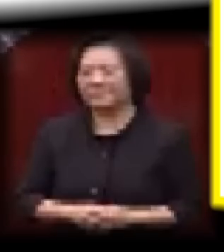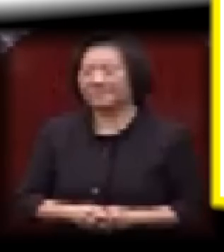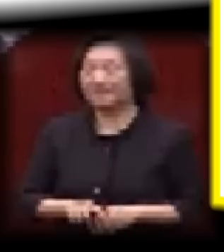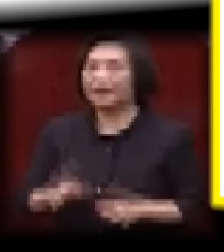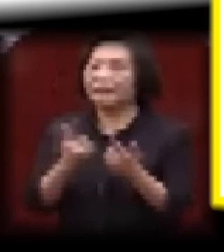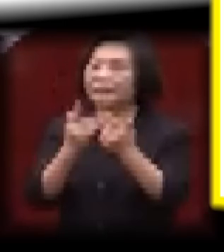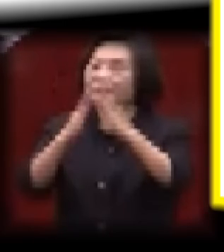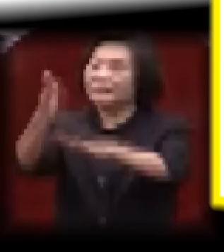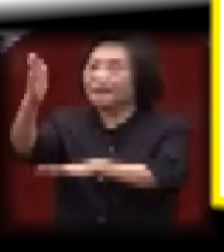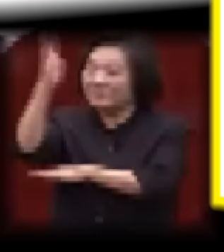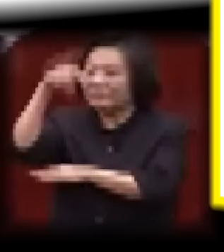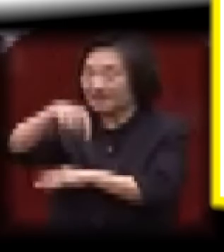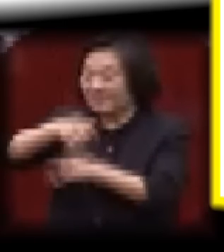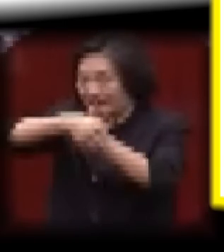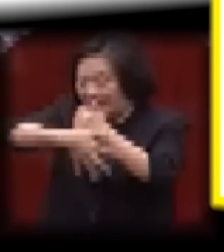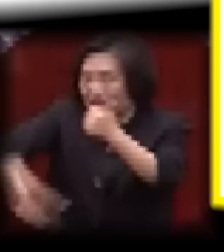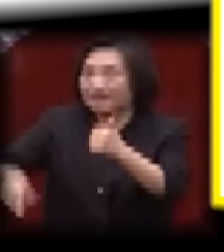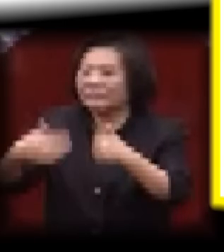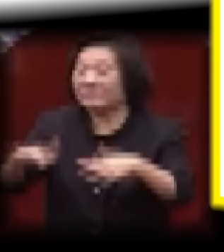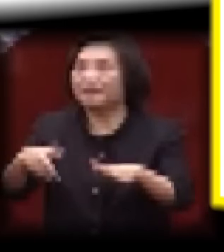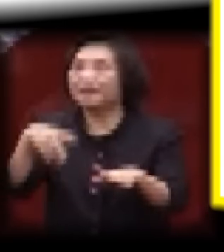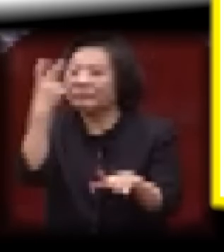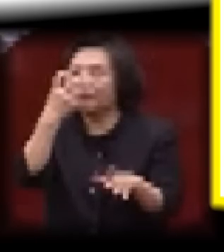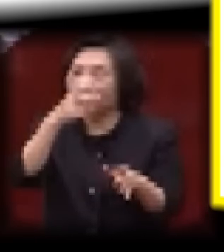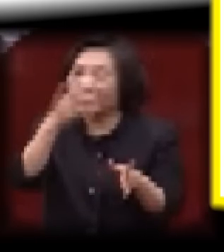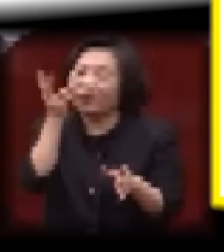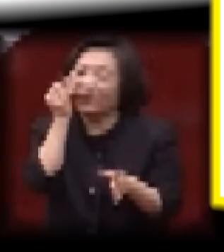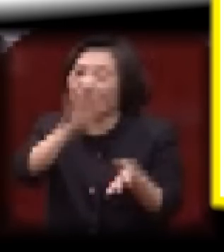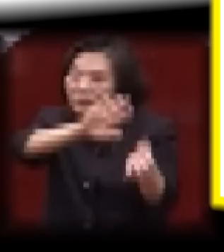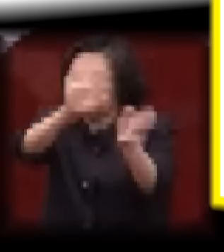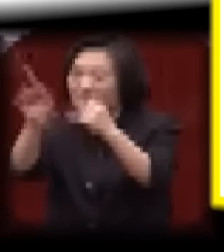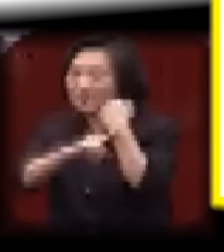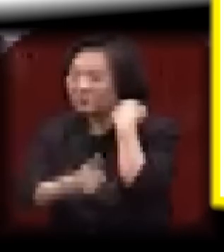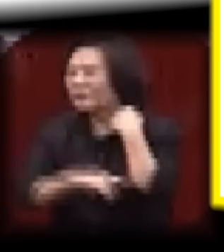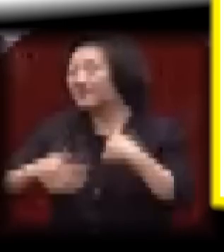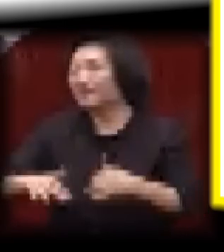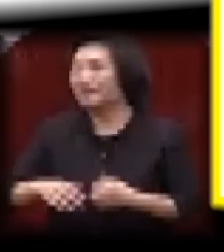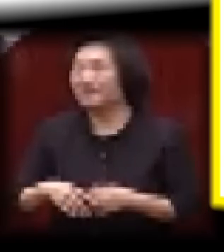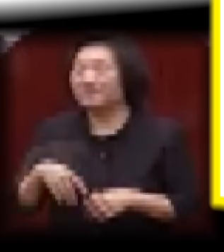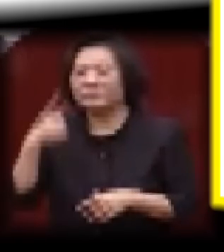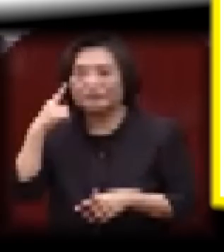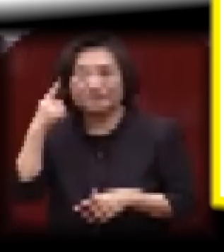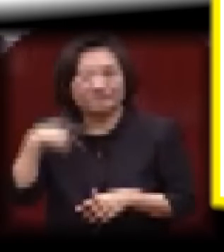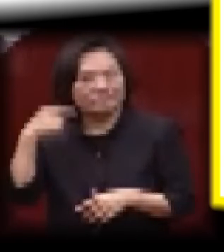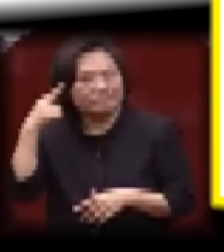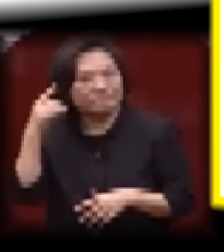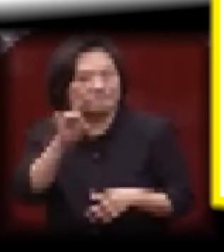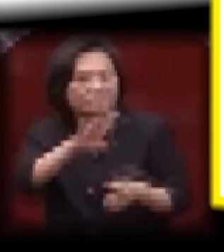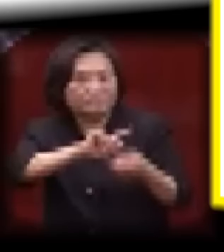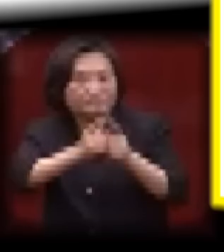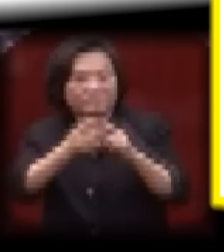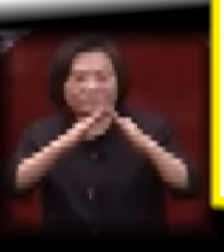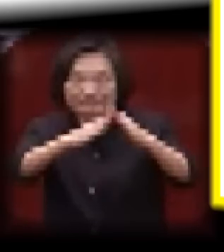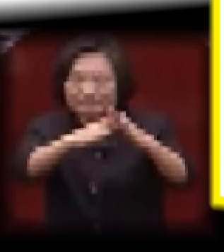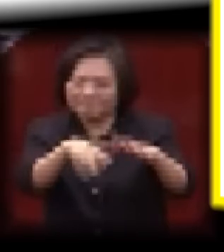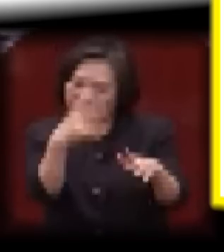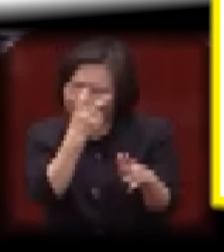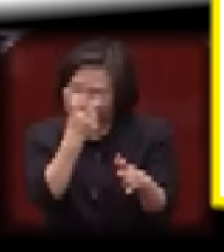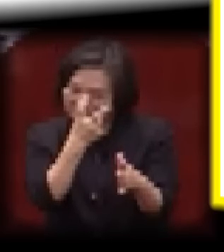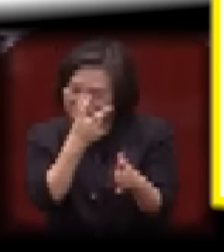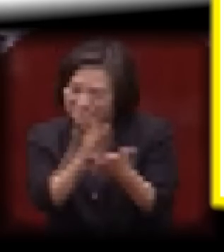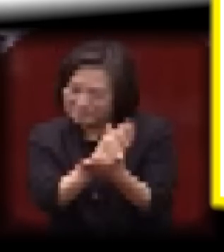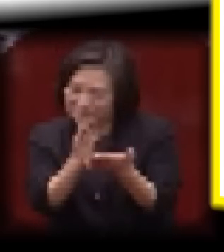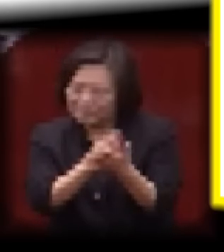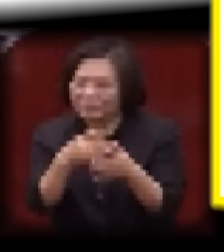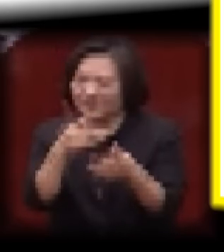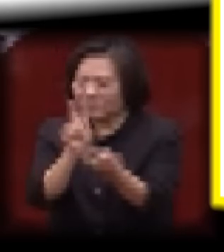台北市景观管理自治条例之前，你知道透过都市计划的审，都市设计的审议，知道吗？我们还是可以相当有效的管